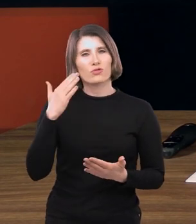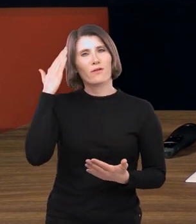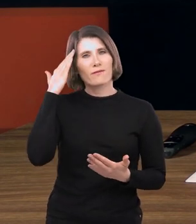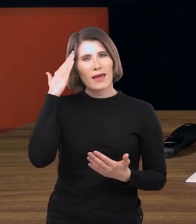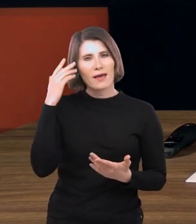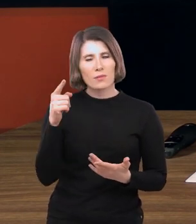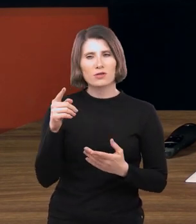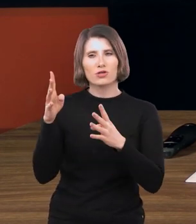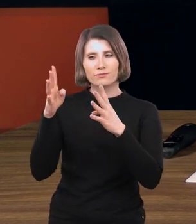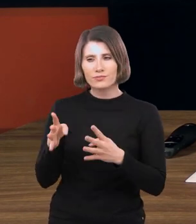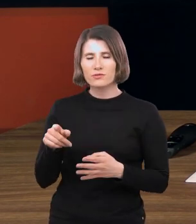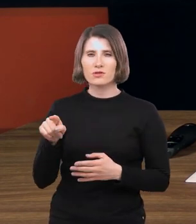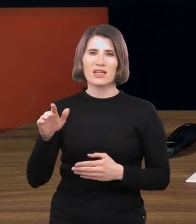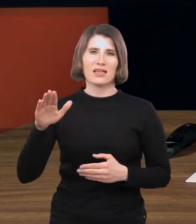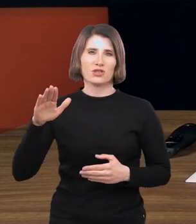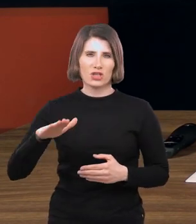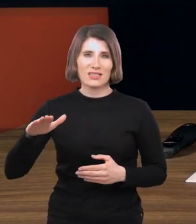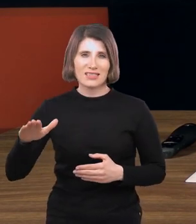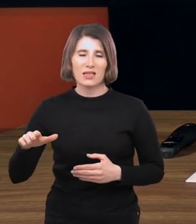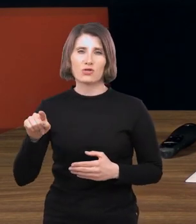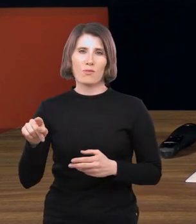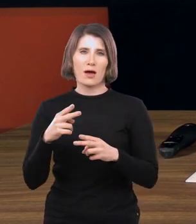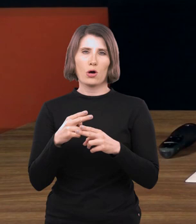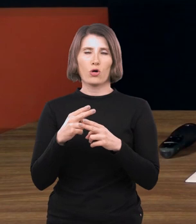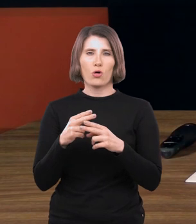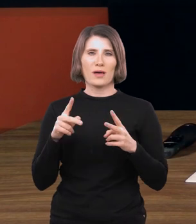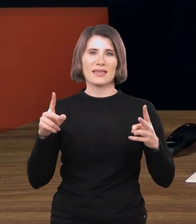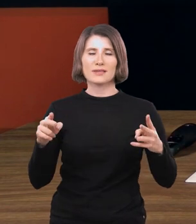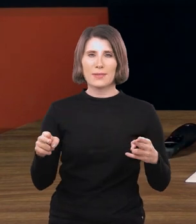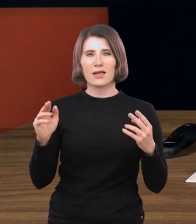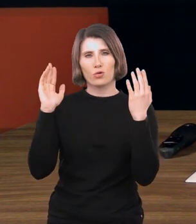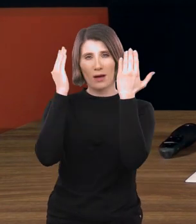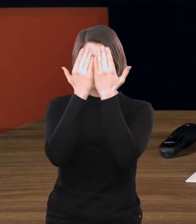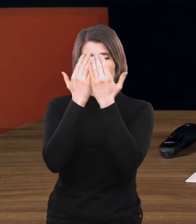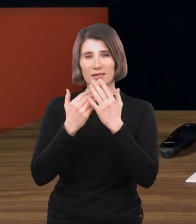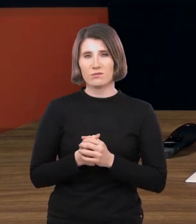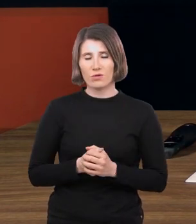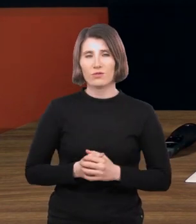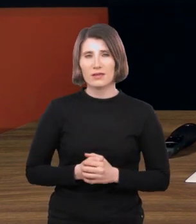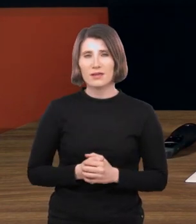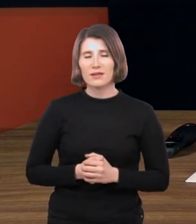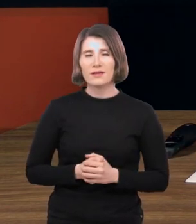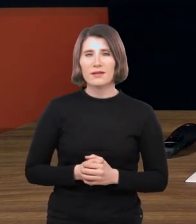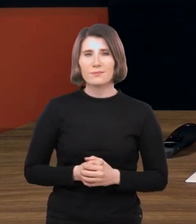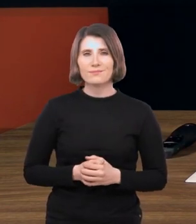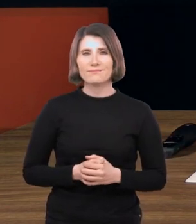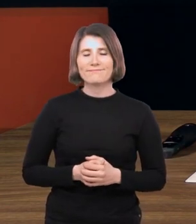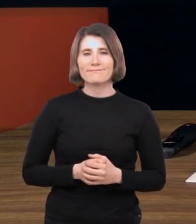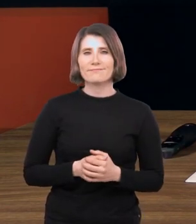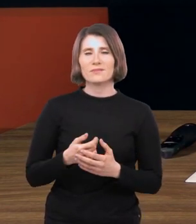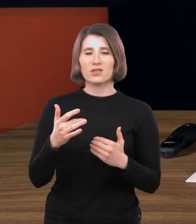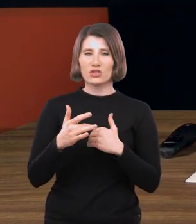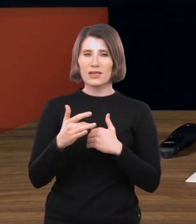samo określenie, że dziecko jest dzieckiem ze spektrum autyzmu? Żeby mówić o tym, co nam daje